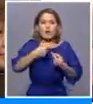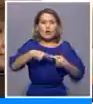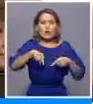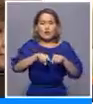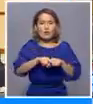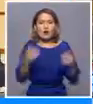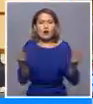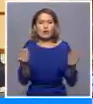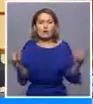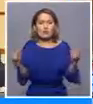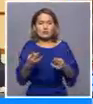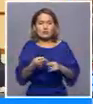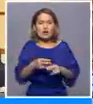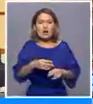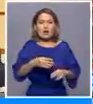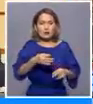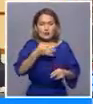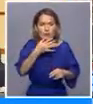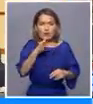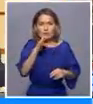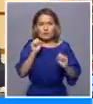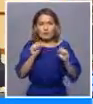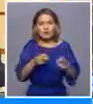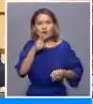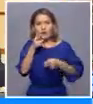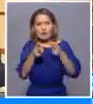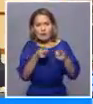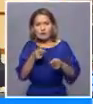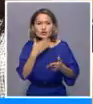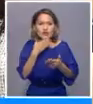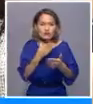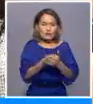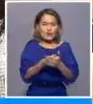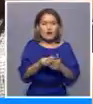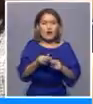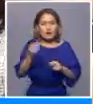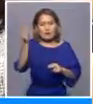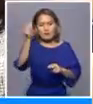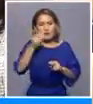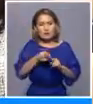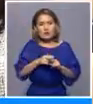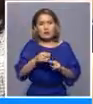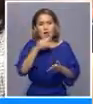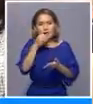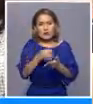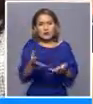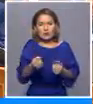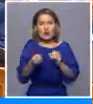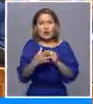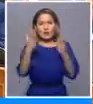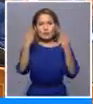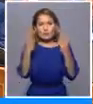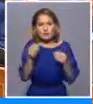осында жиналады. Статистикалық біртұтастықты мемлекеттік органдар қамтамасыз етеді. Егер азаматтарға қажет сауалға құзырлы органдар 15 күн ішінде